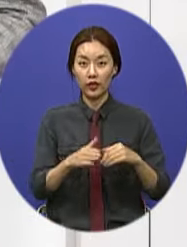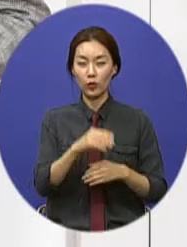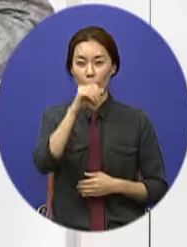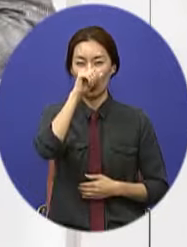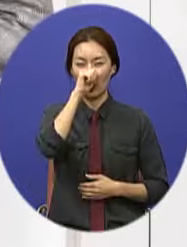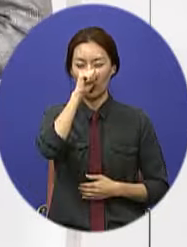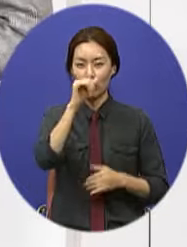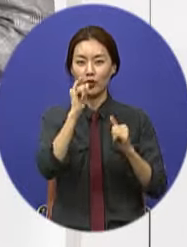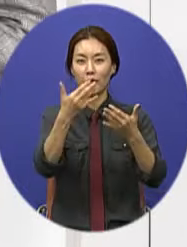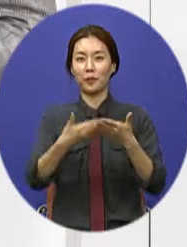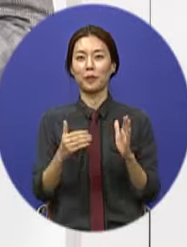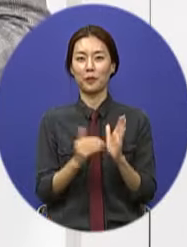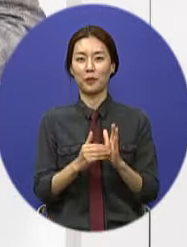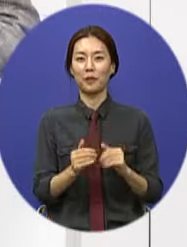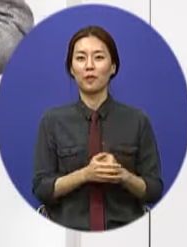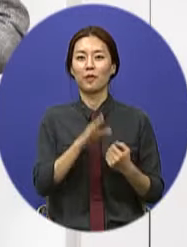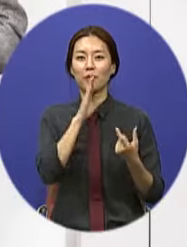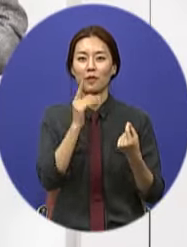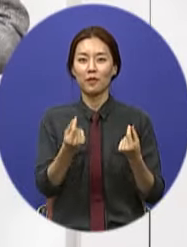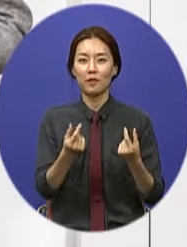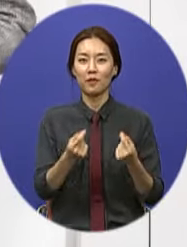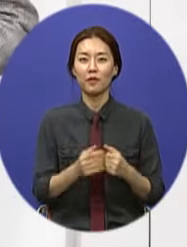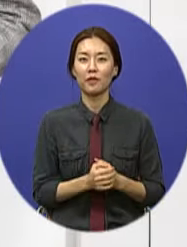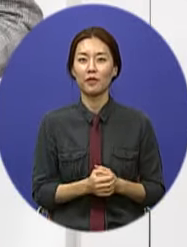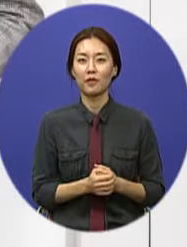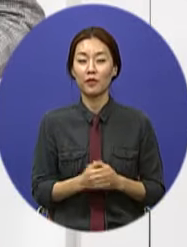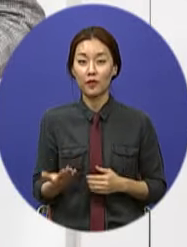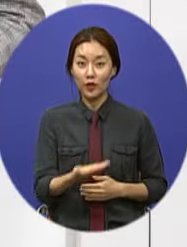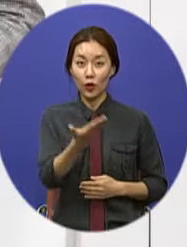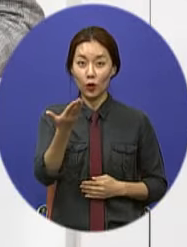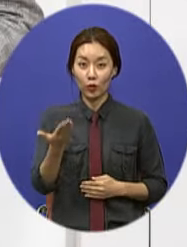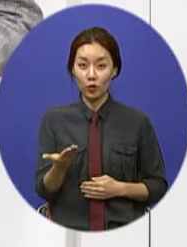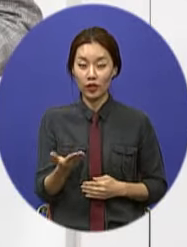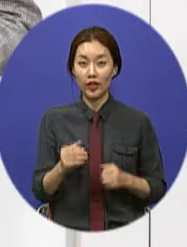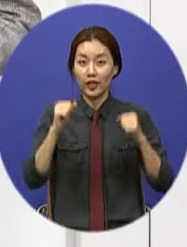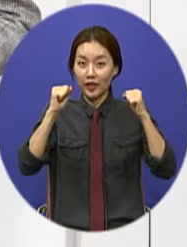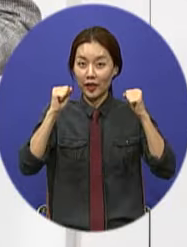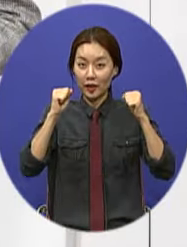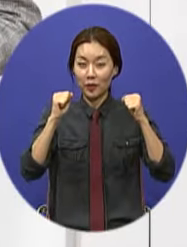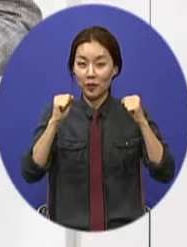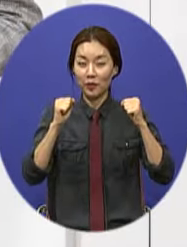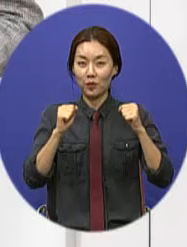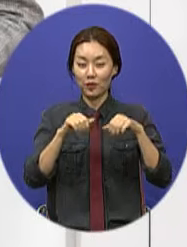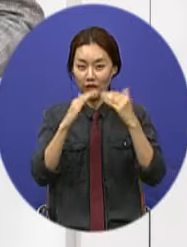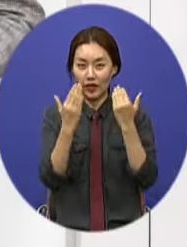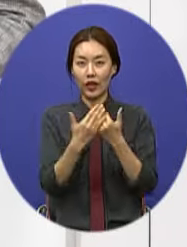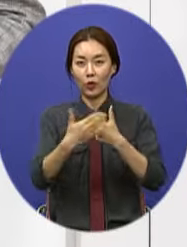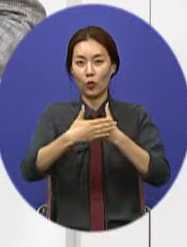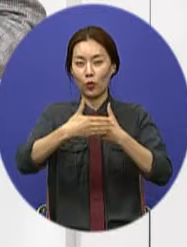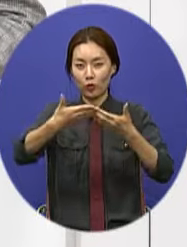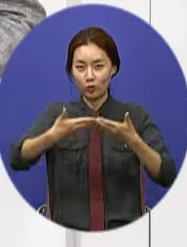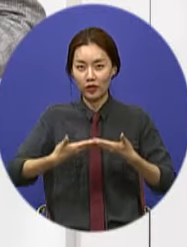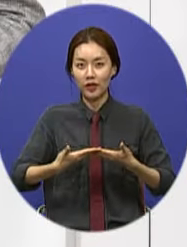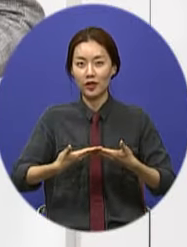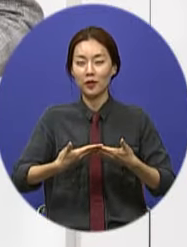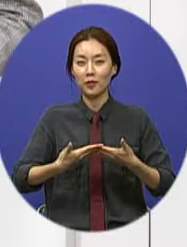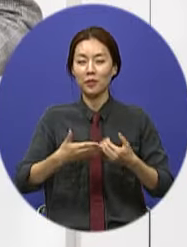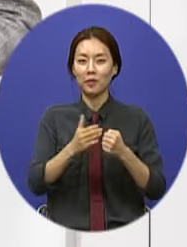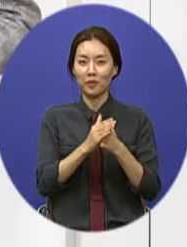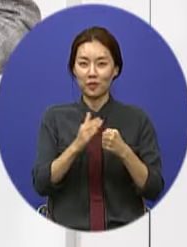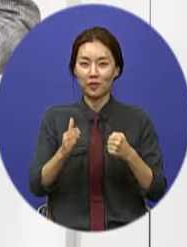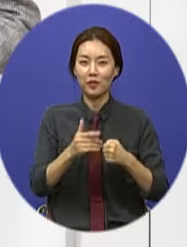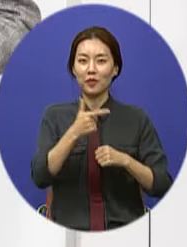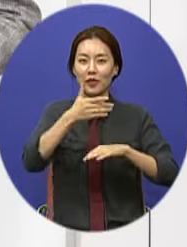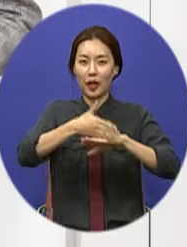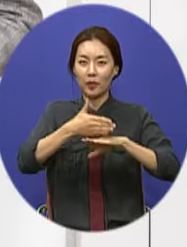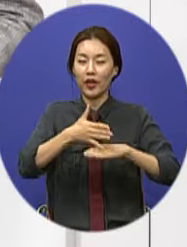좋은 상을 타셨네요. 아, 그러게요. 이렇게 네. 저, 여러분 네. 여러분들이 그 힘내시라고 모두 응원해 주신 걸로 알고. 맞습니다.